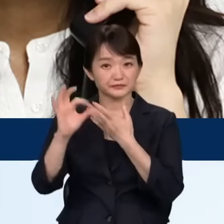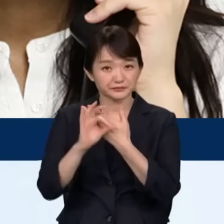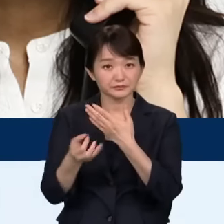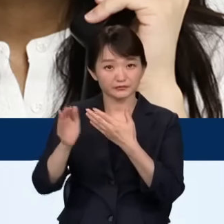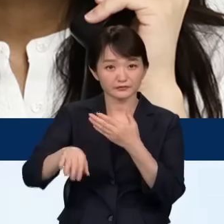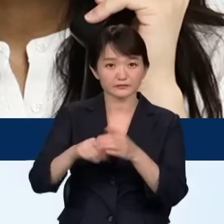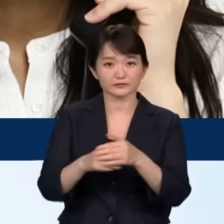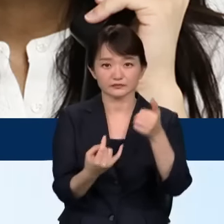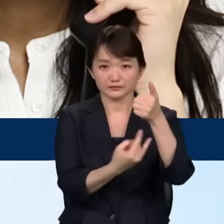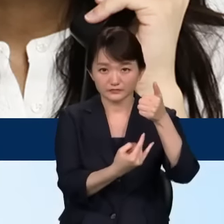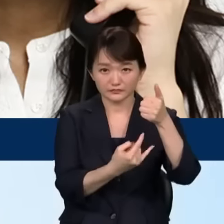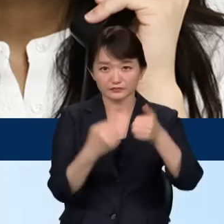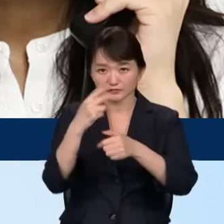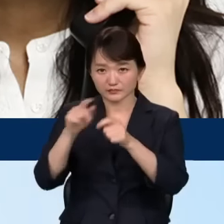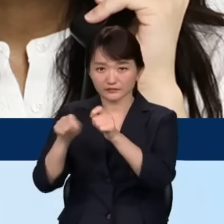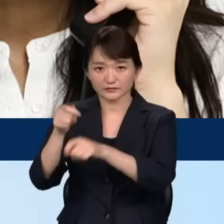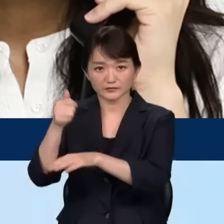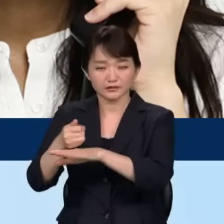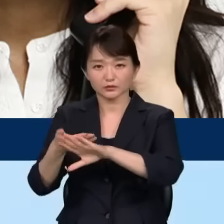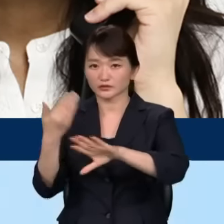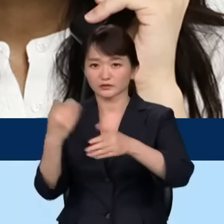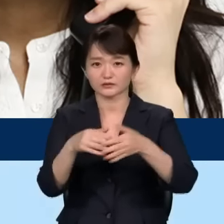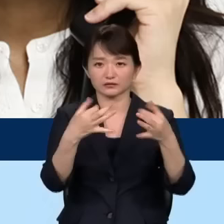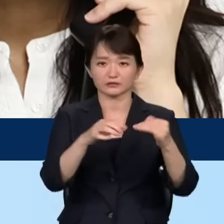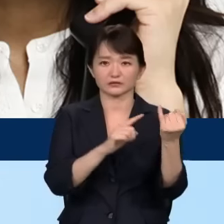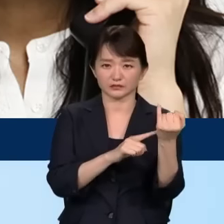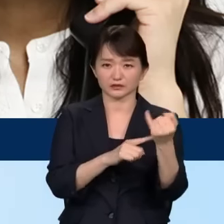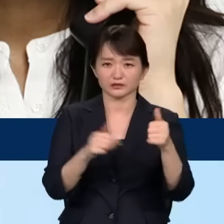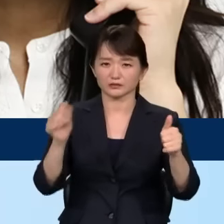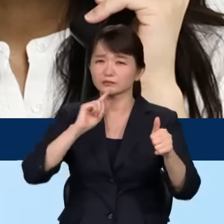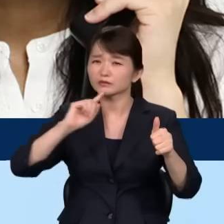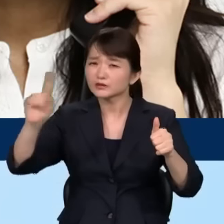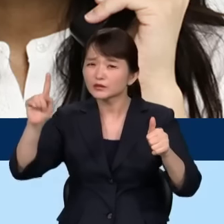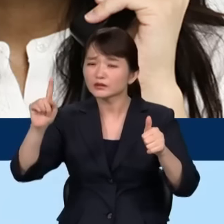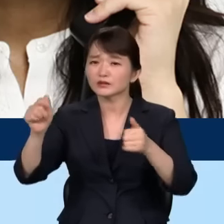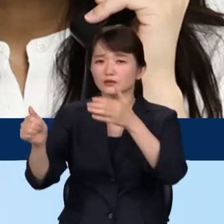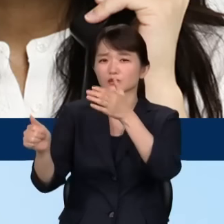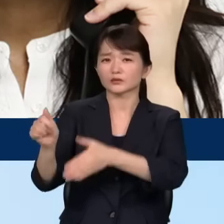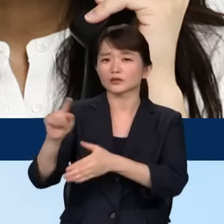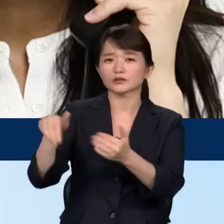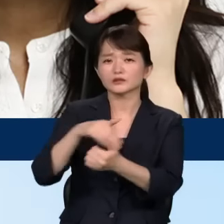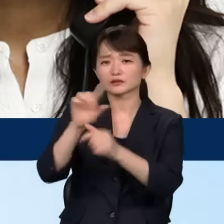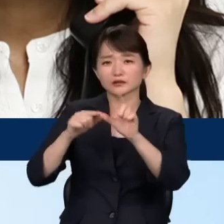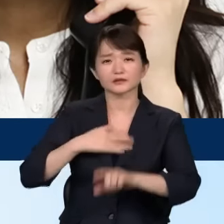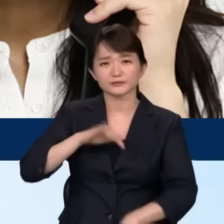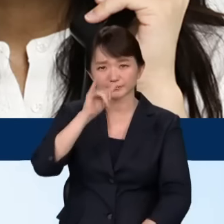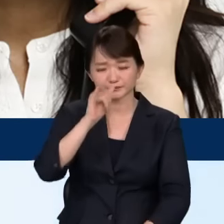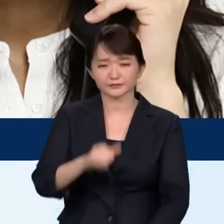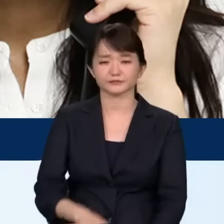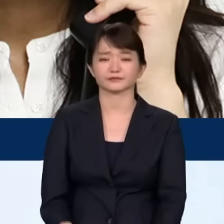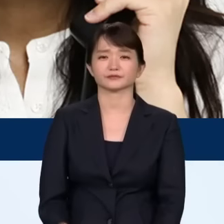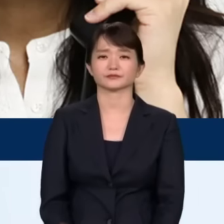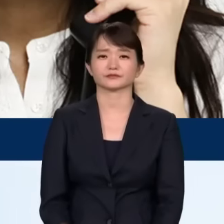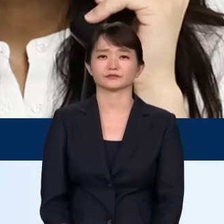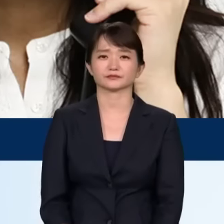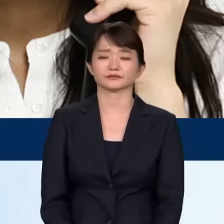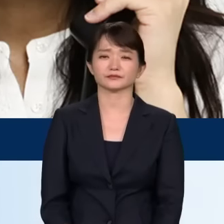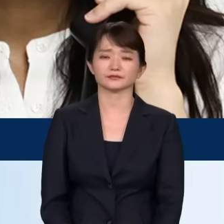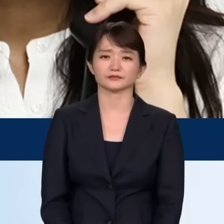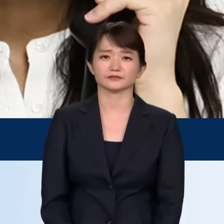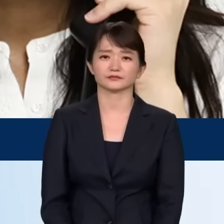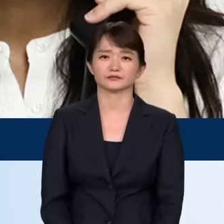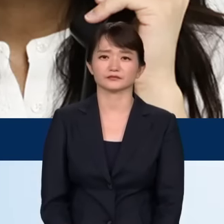수사팀 결론과 달리 김 여사를 재판에 넘겨라 이렇게 권고한다면 어떤 상황을 예상해 볼 수 있을까요? 네, 그렇게